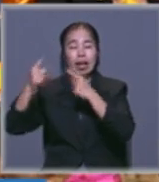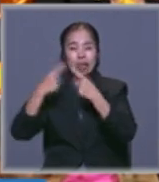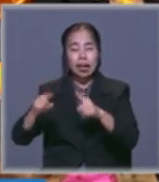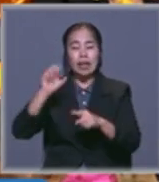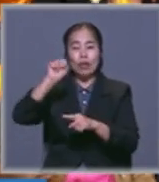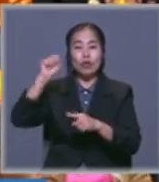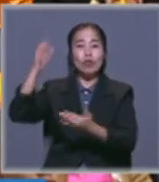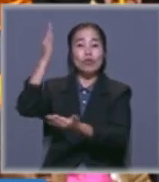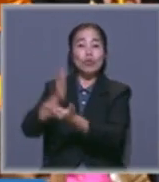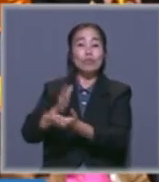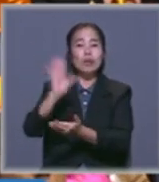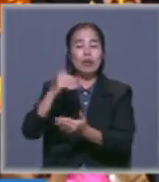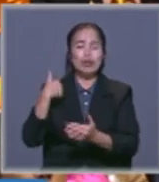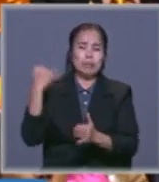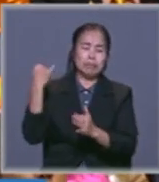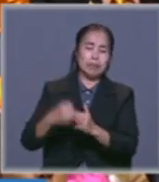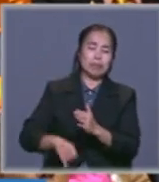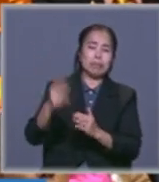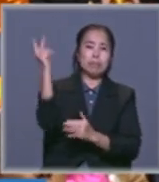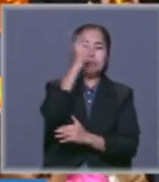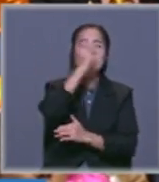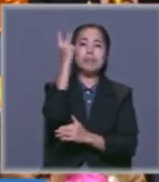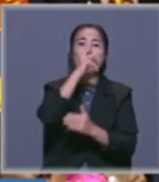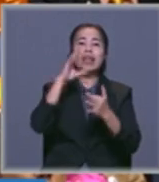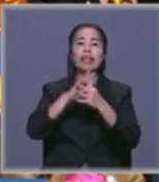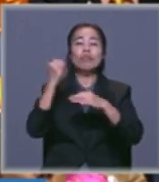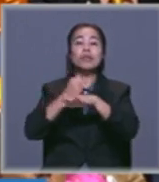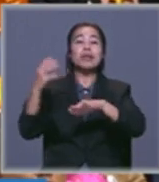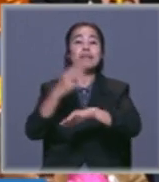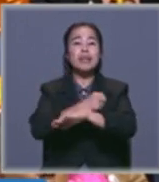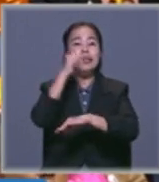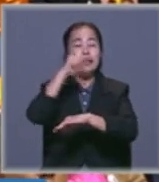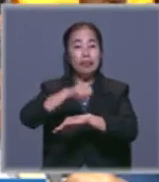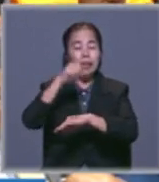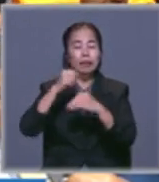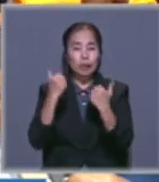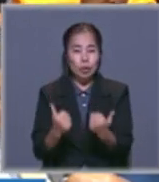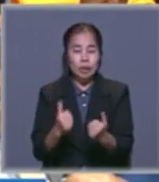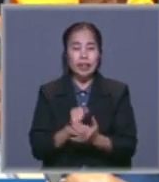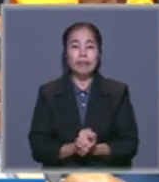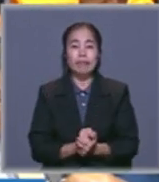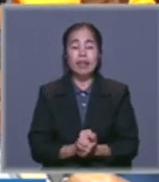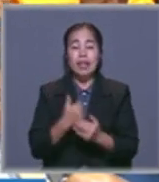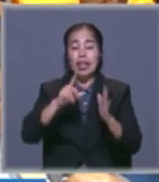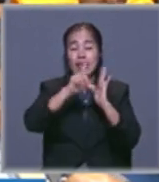มองว่าเรื่องนี้มีความผิดปกติทางการเมืองนะครับนั่นคือประเด็นสำคัญที่เกิดขึ้นในเวลานี้เลขาอน